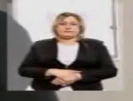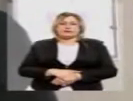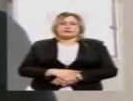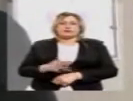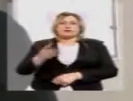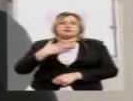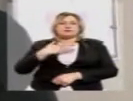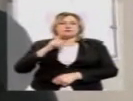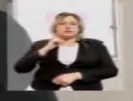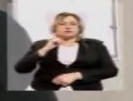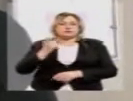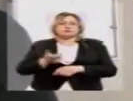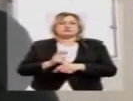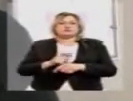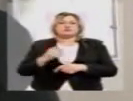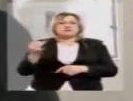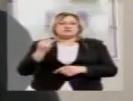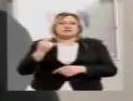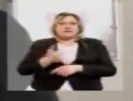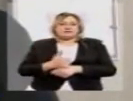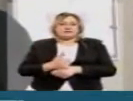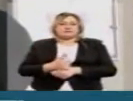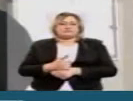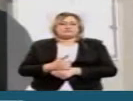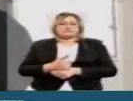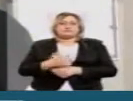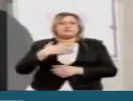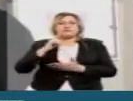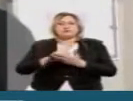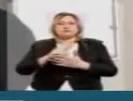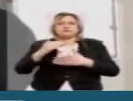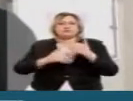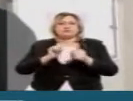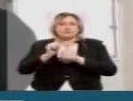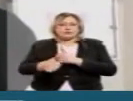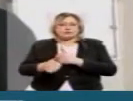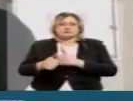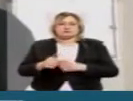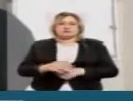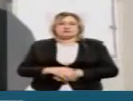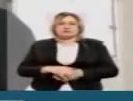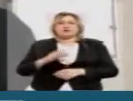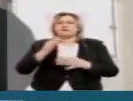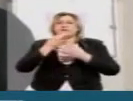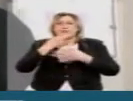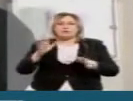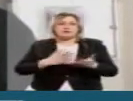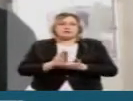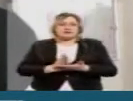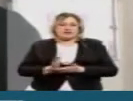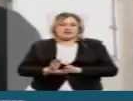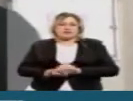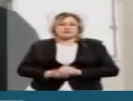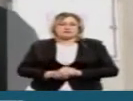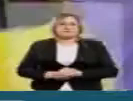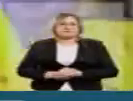әрі дамытып, қазіргі таңда осы еліміздің, өңіріміздің негізгі бір кірпіші қалануына басты